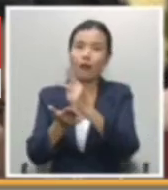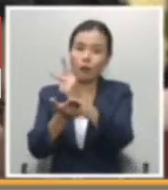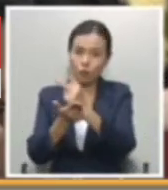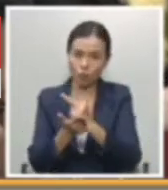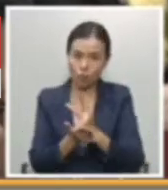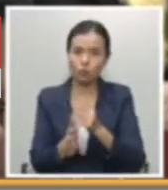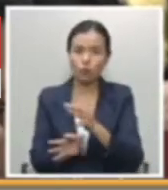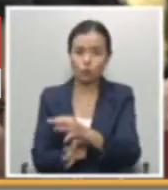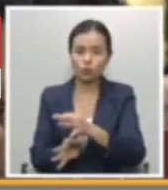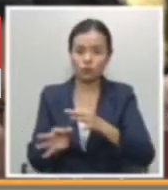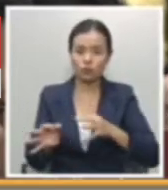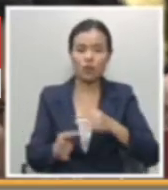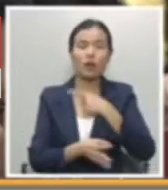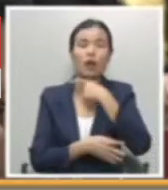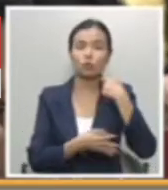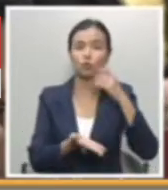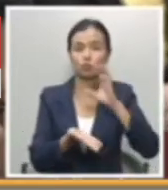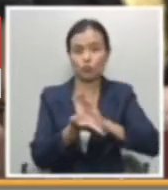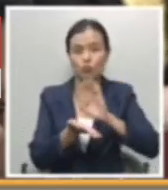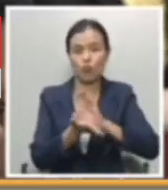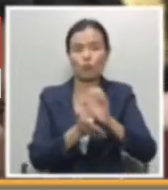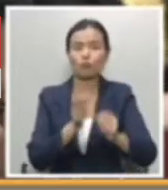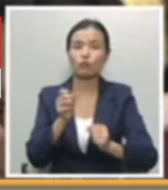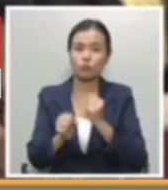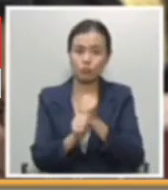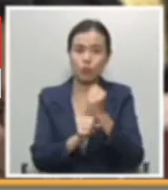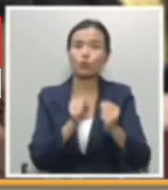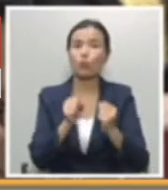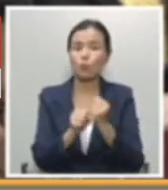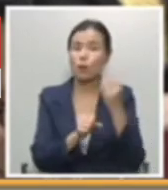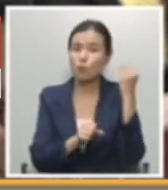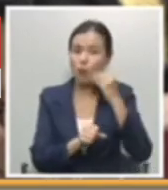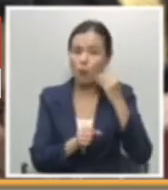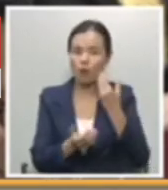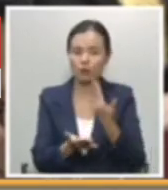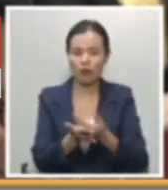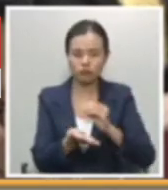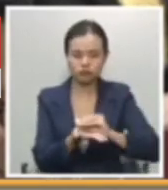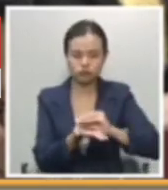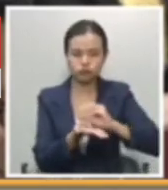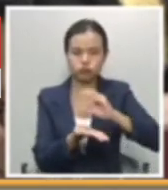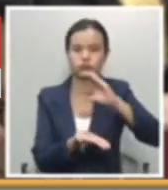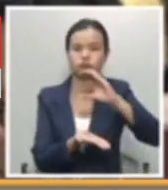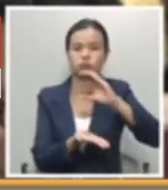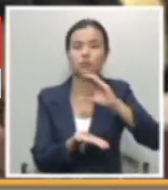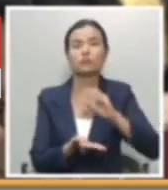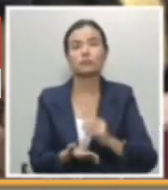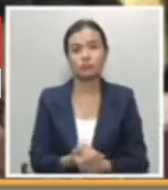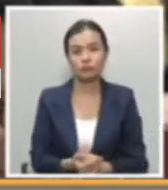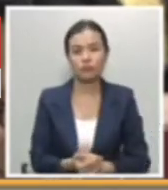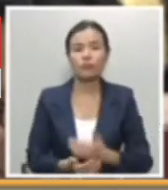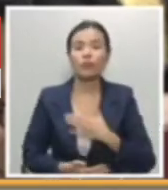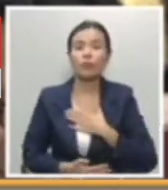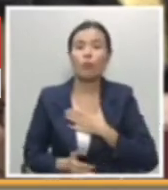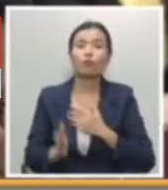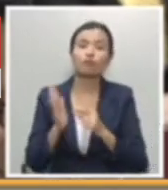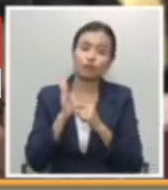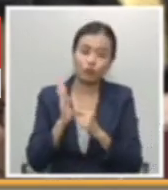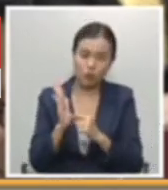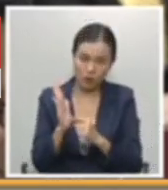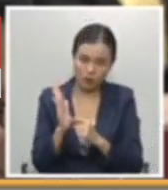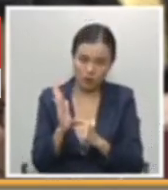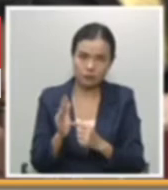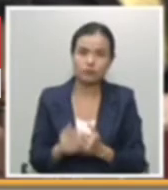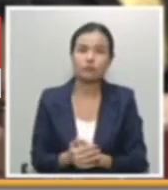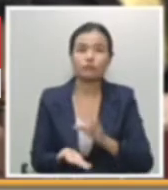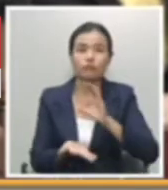เชยการขาดทุนงบประมาณทุกปีเป็นยอดเงินที่สูงขึ้นนะก็ผมยกตัวอย่าง